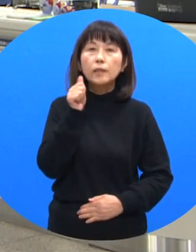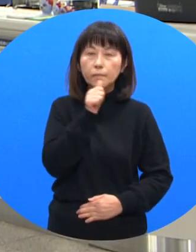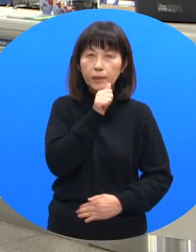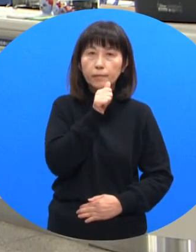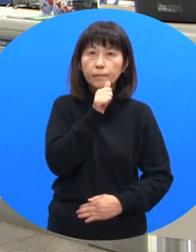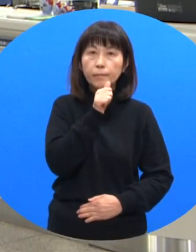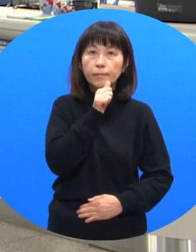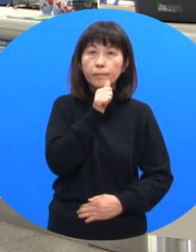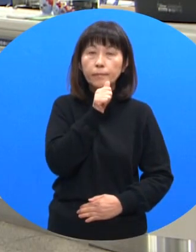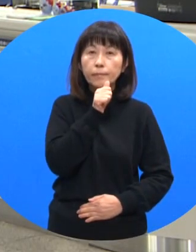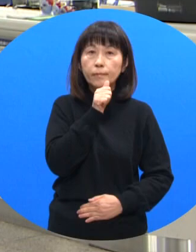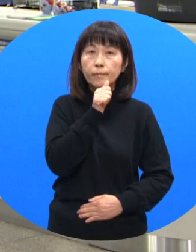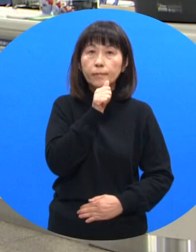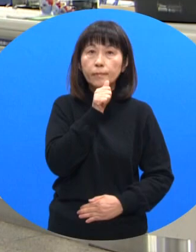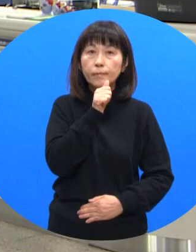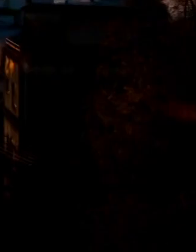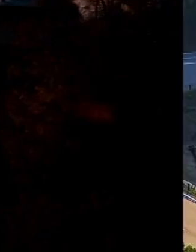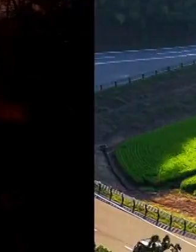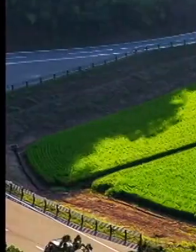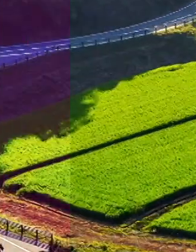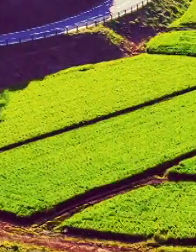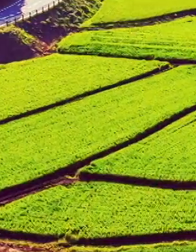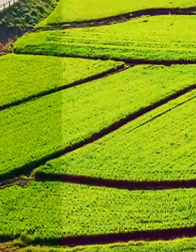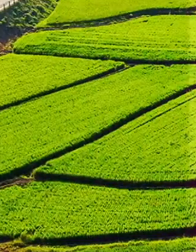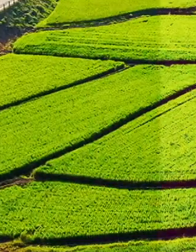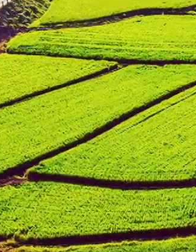てご紹介します。